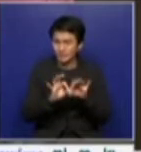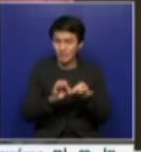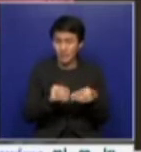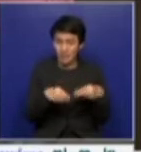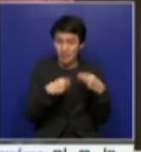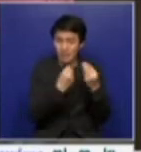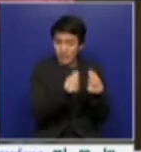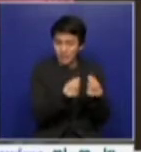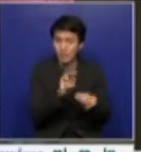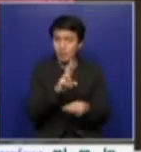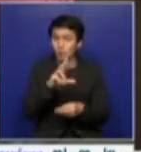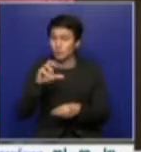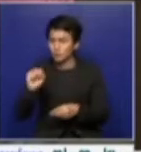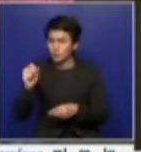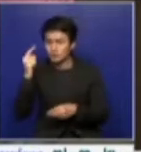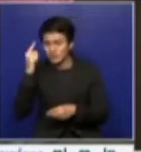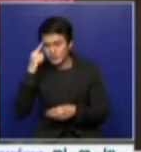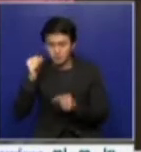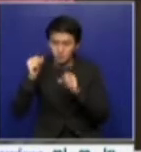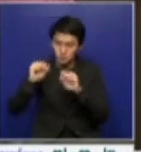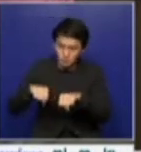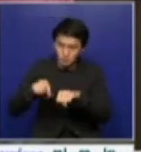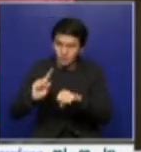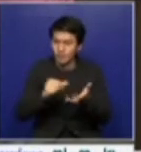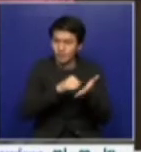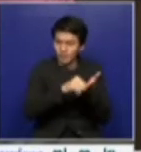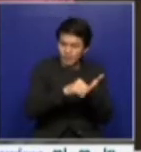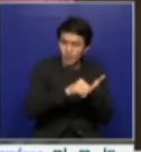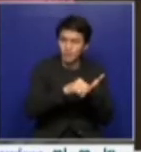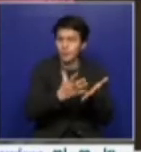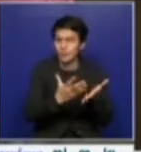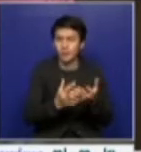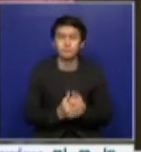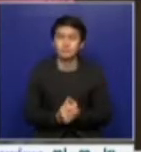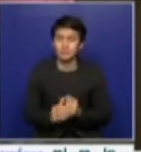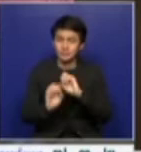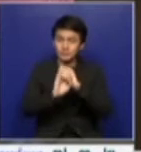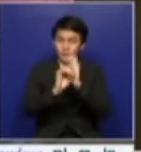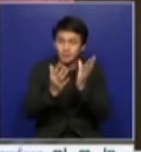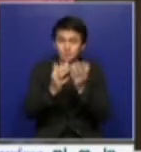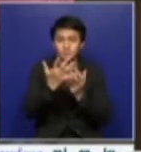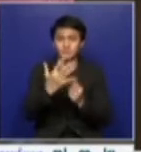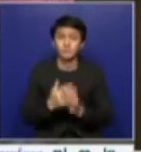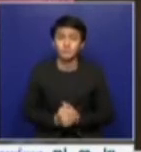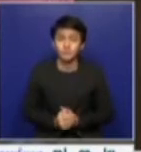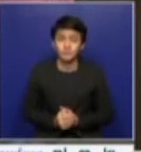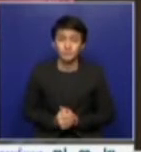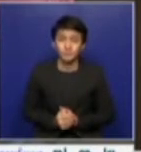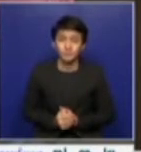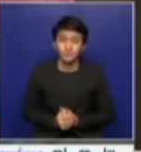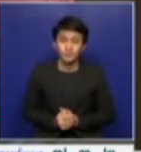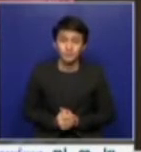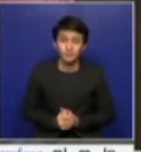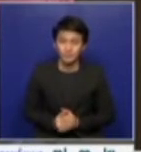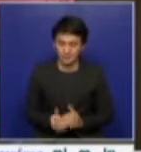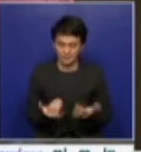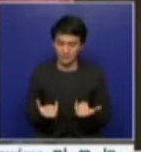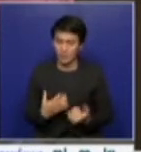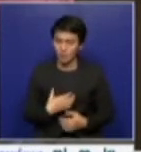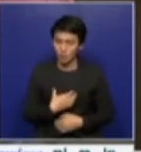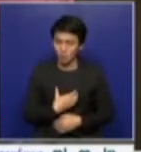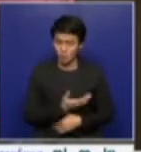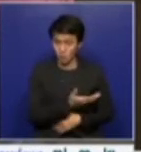รัฐบาลนั้นมีความเห็นอย่างไรท่านประธานที่เคารพครับกับผมขออนุญาตได้กลับเรียนว่า